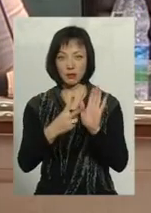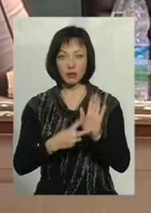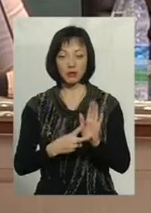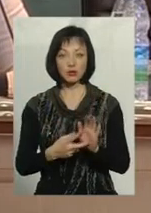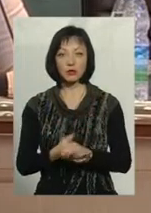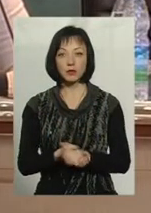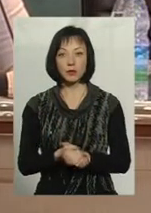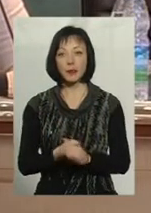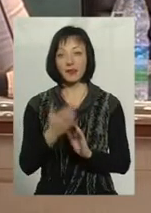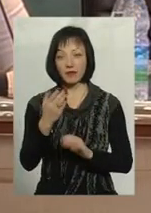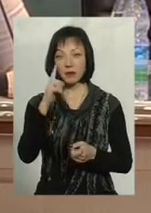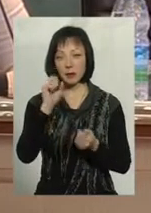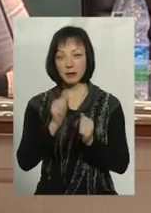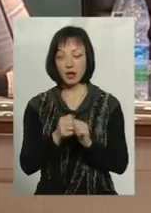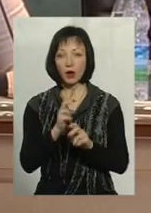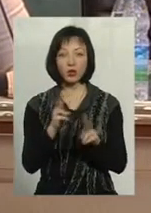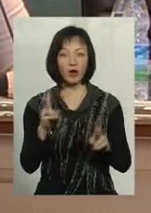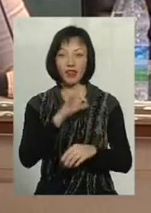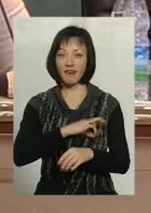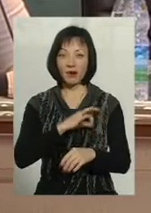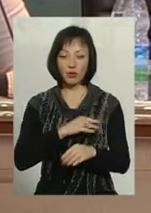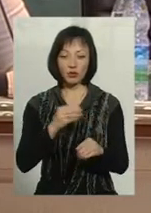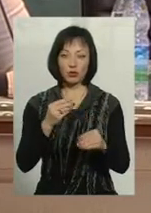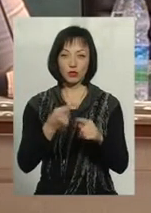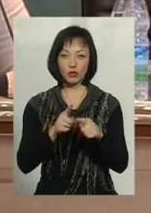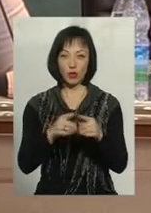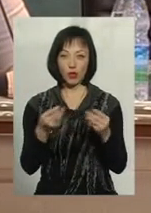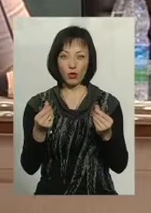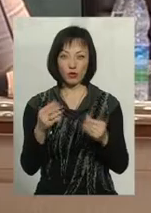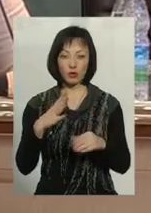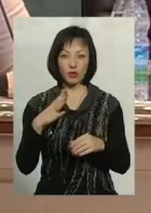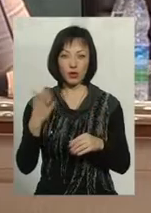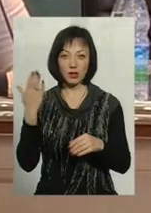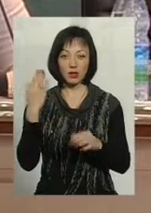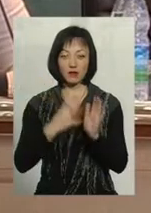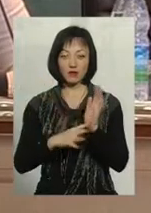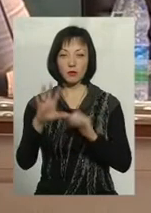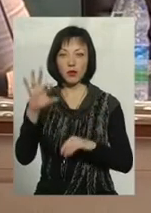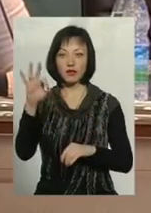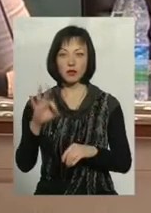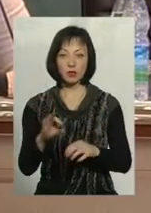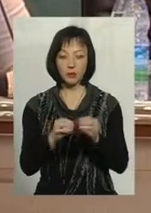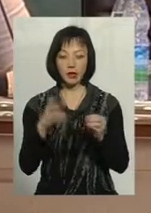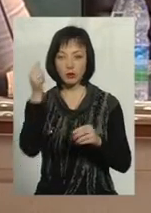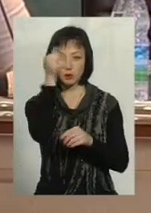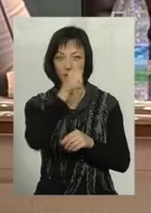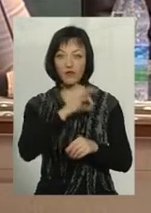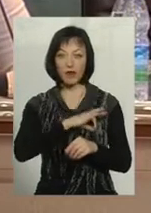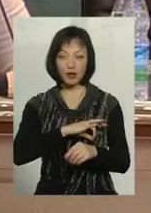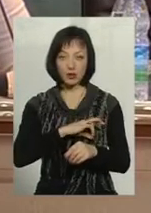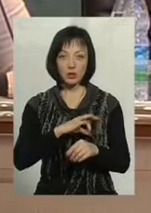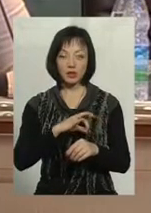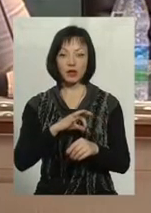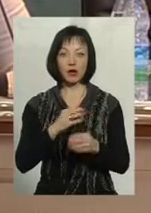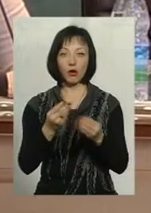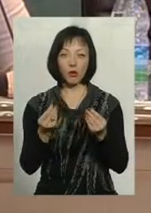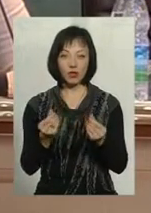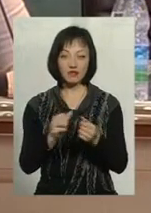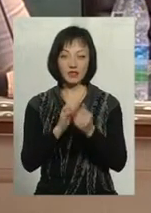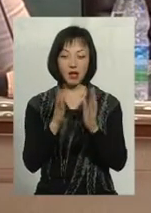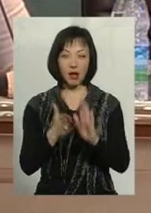мати більше коштів на розвиток у році наступному, голова обласної ради закликає місцевих керівників зібратися силами і використати усі